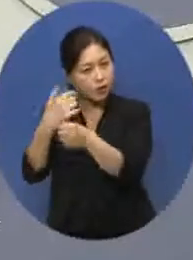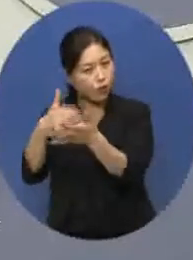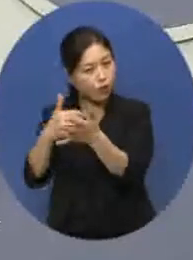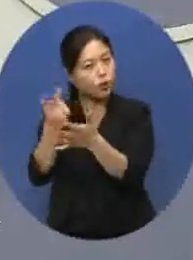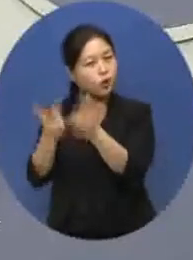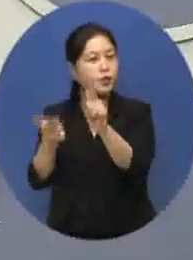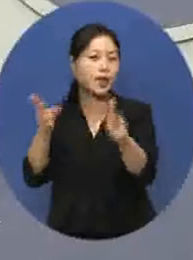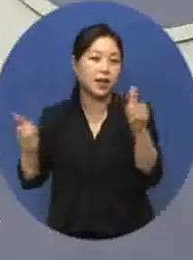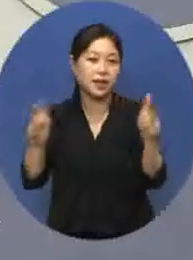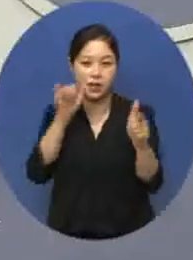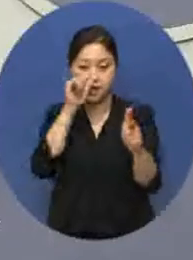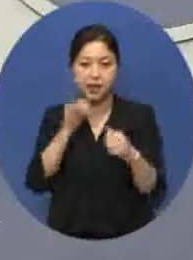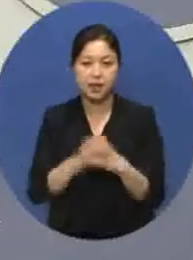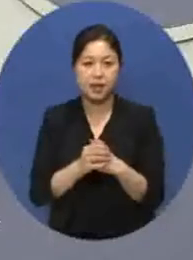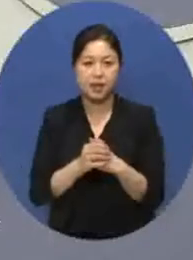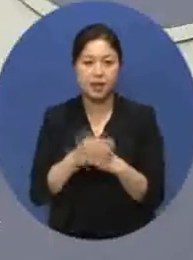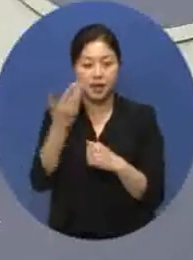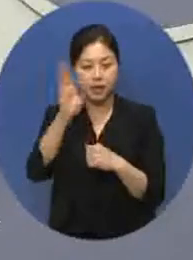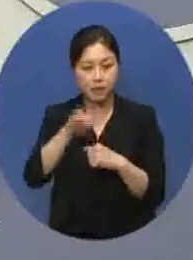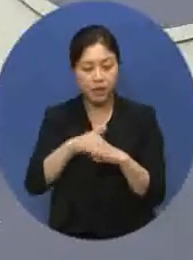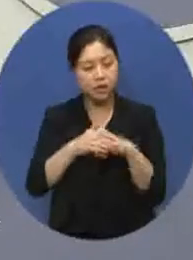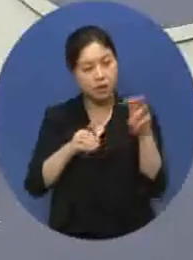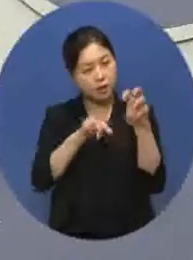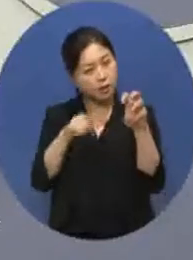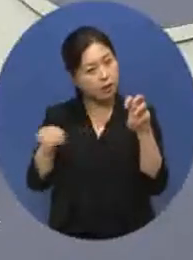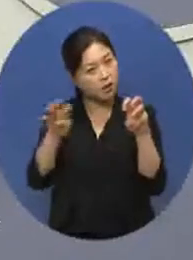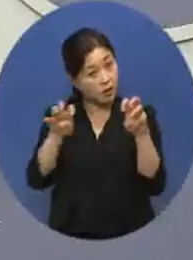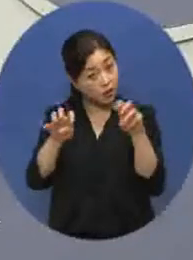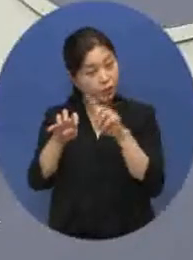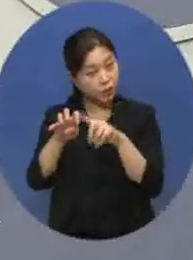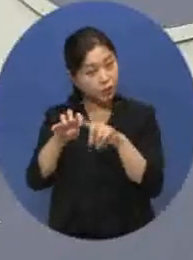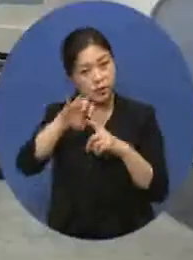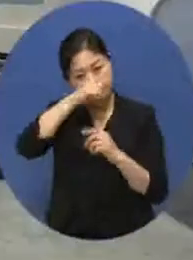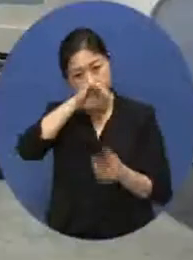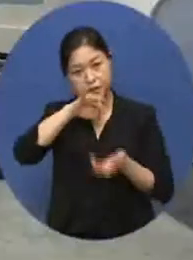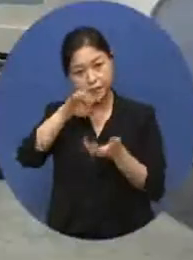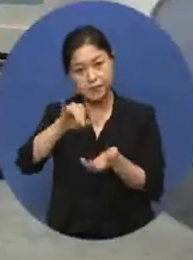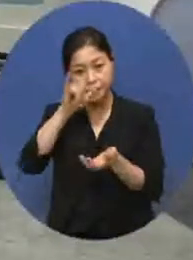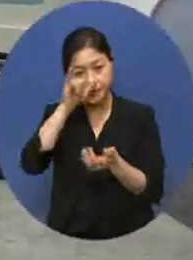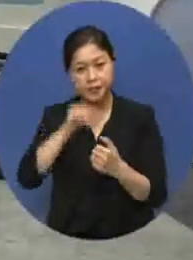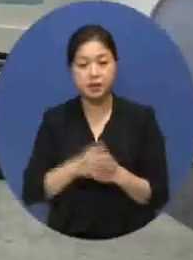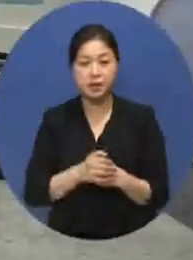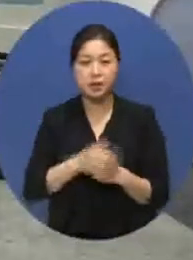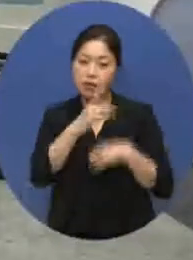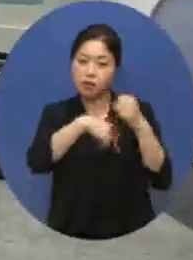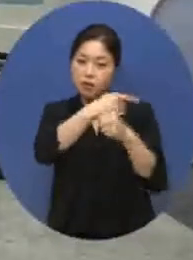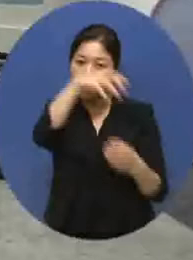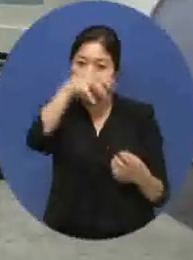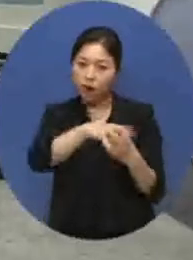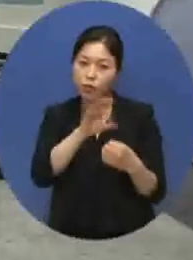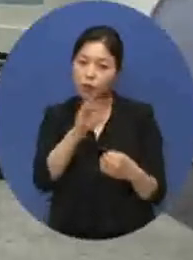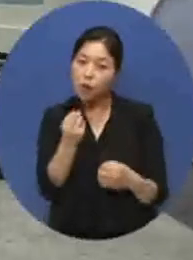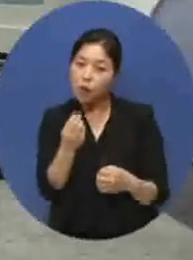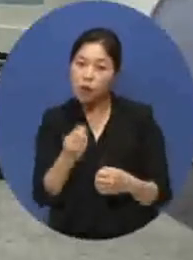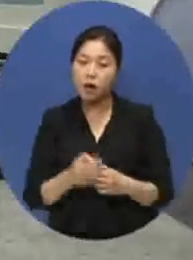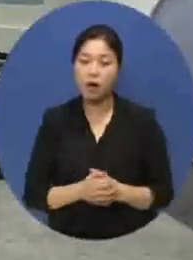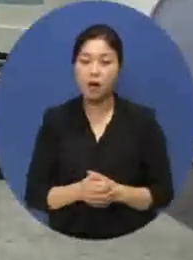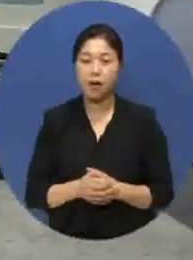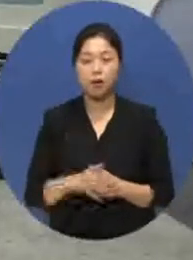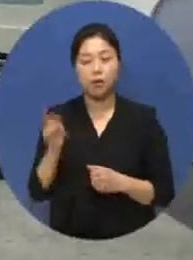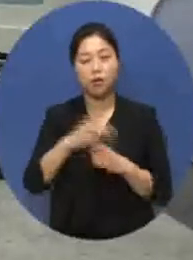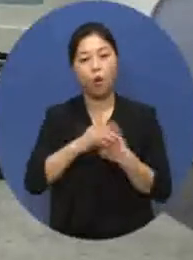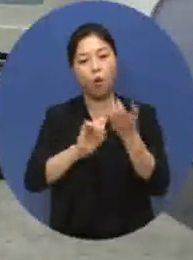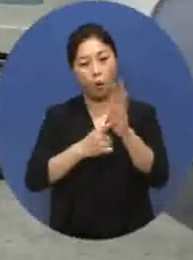대략 30에서 40% 정도가 지원을 받죠. 연간 지원 액수로 하면 얼마나 정도 됩니까? 아까 공모 사업을